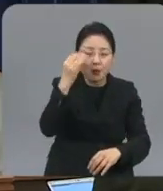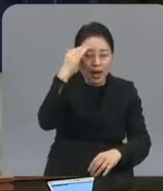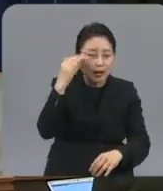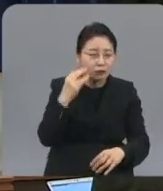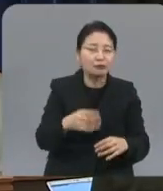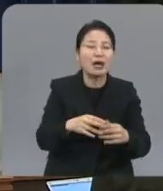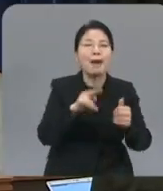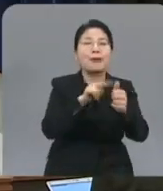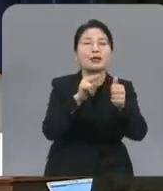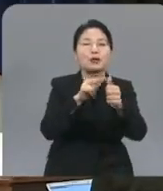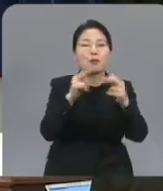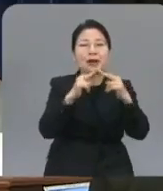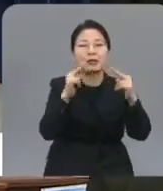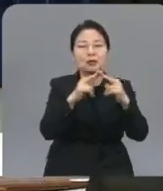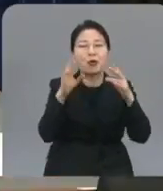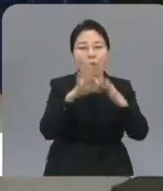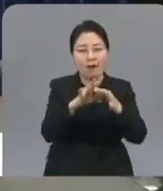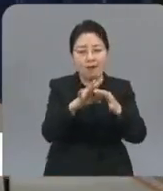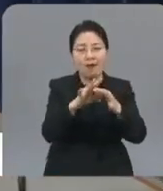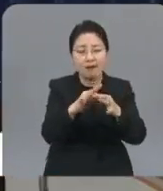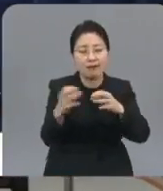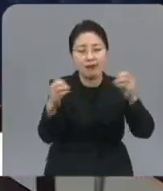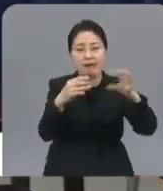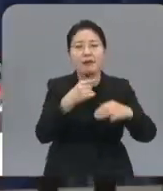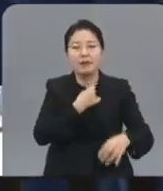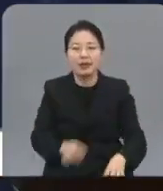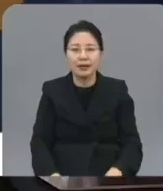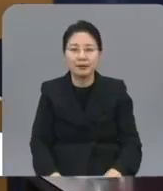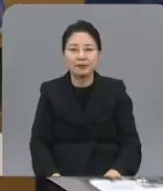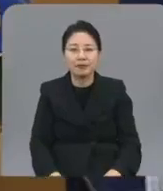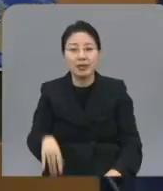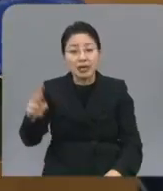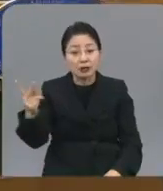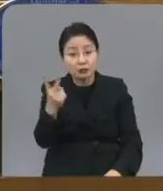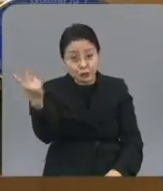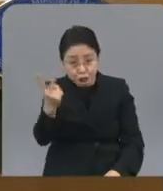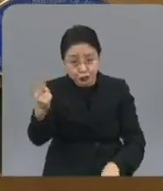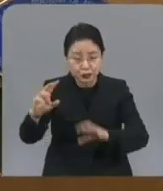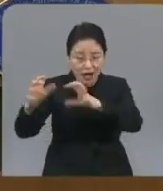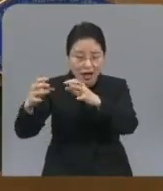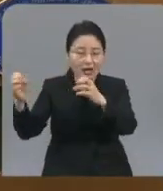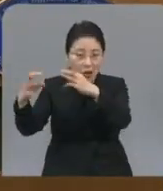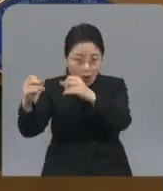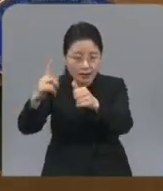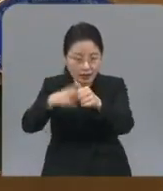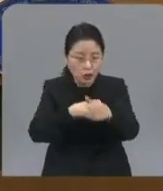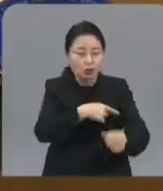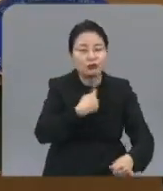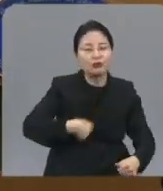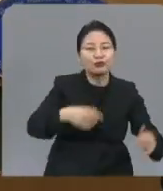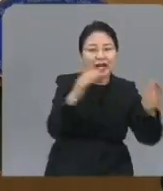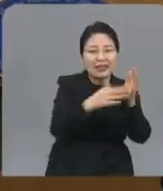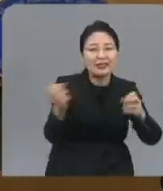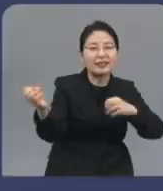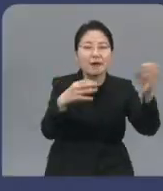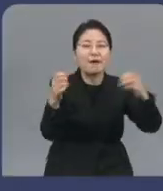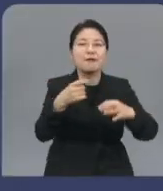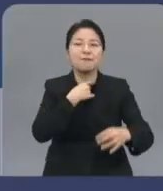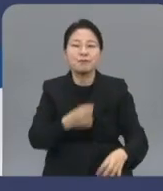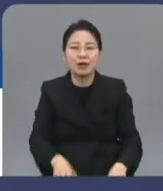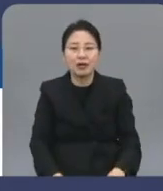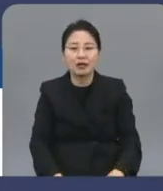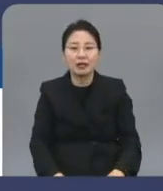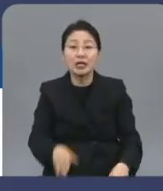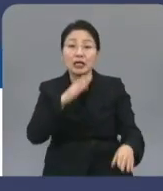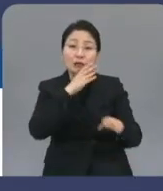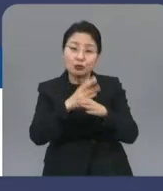本首相表示，将研讨在适当时期访问韩国。两位首脑表示，今后将不局限